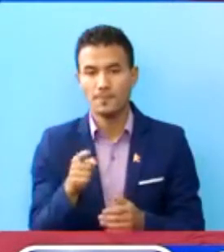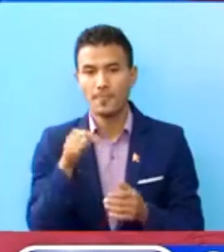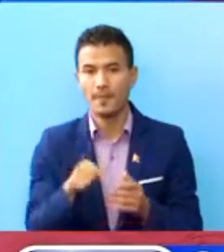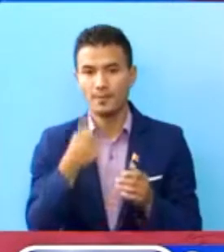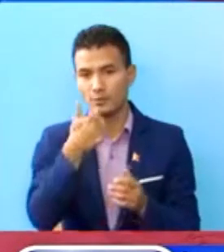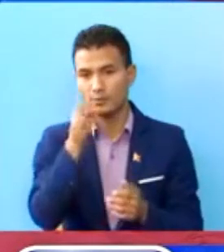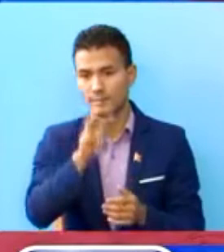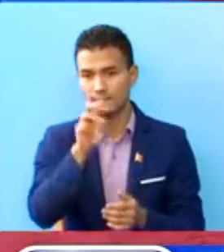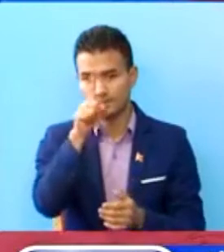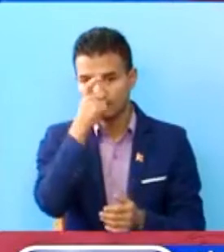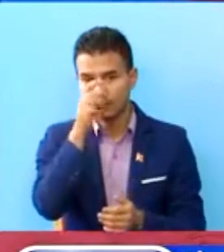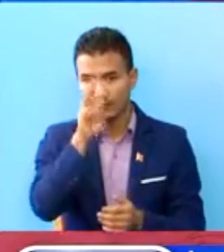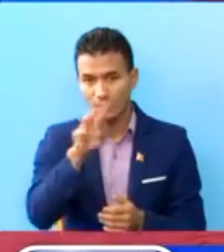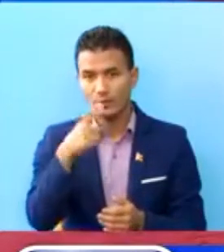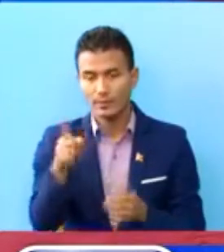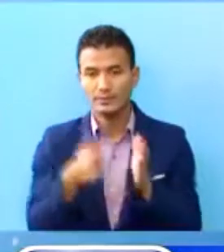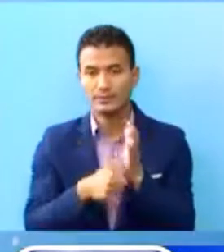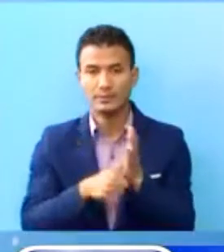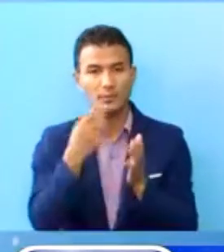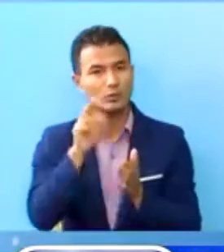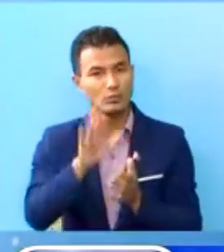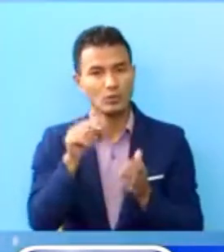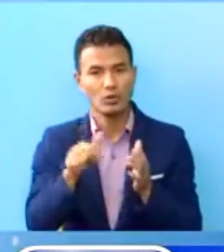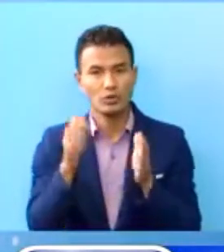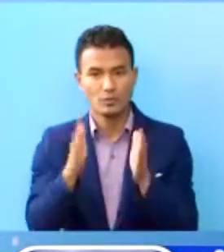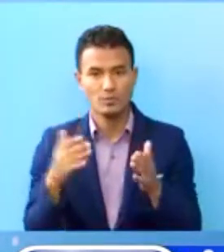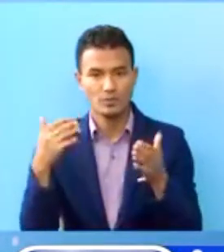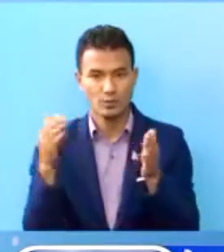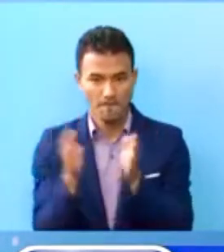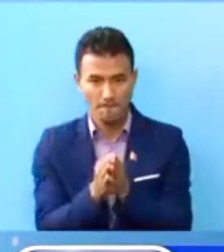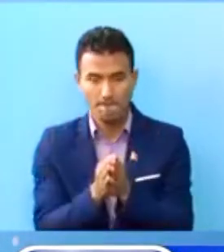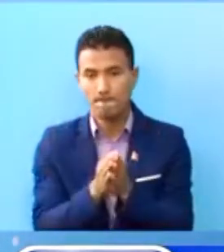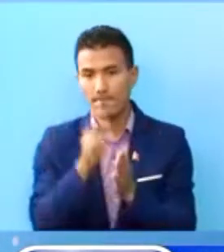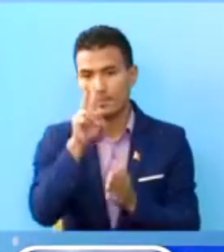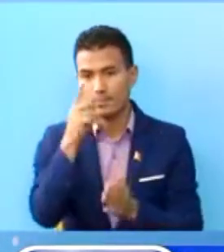आजको 6133 भएको छ र अहिलेसम्म जम्मा